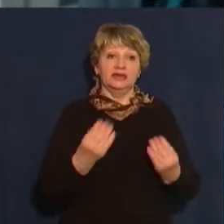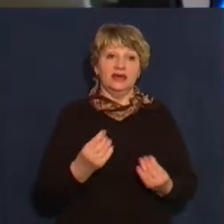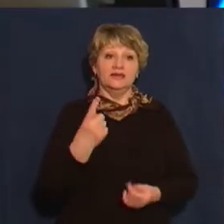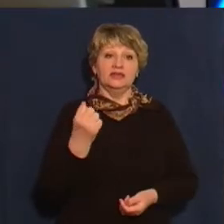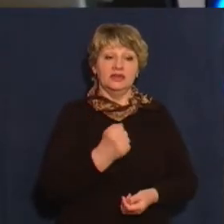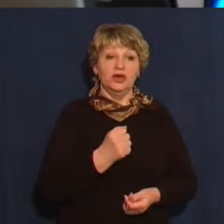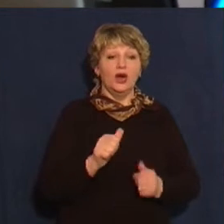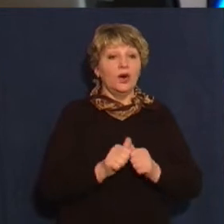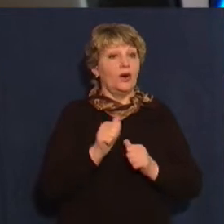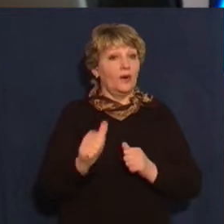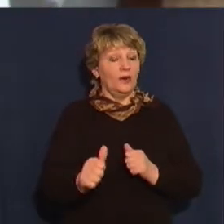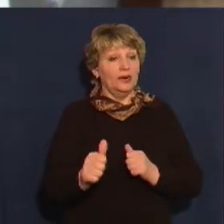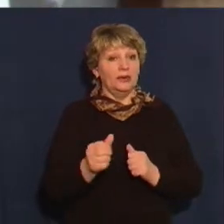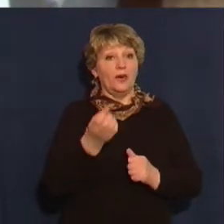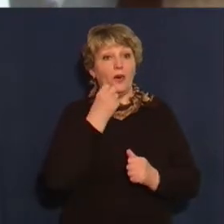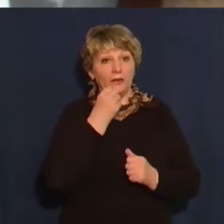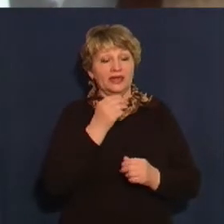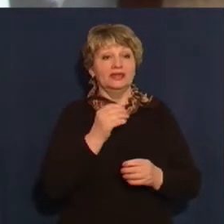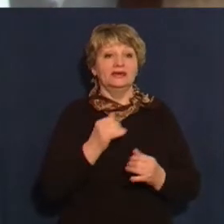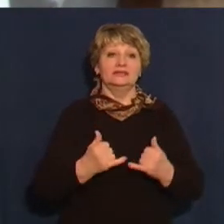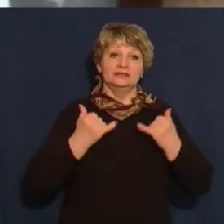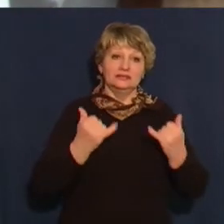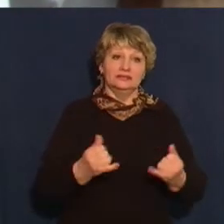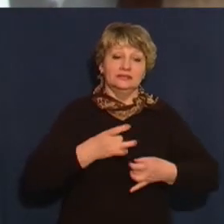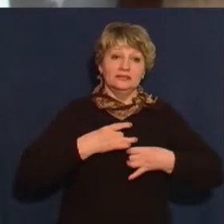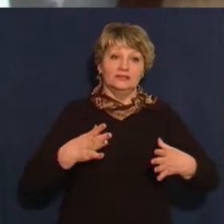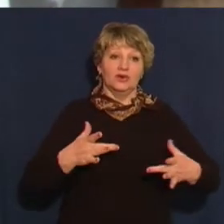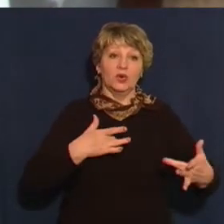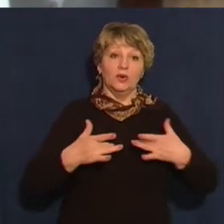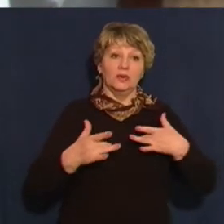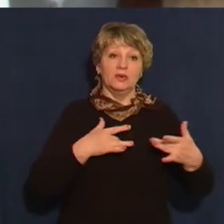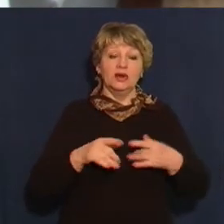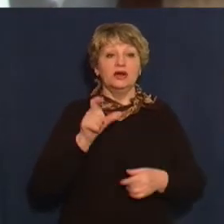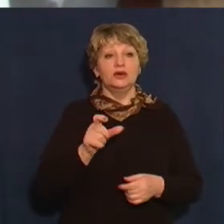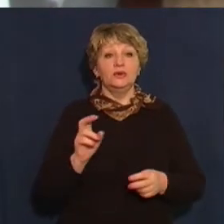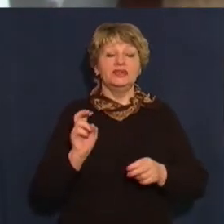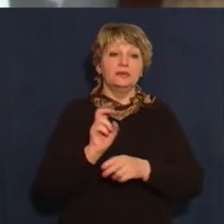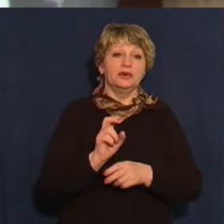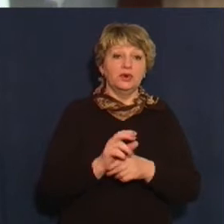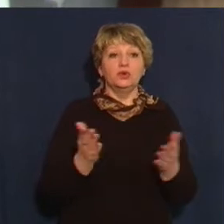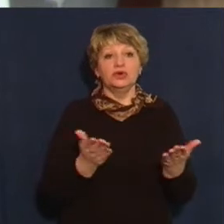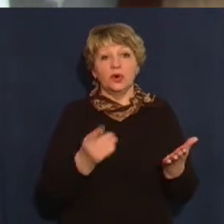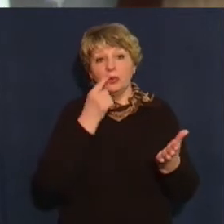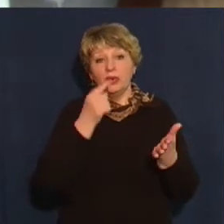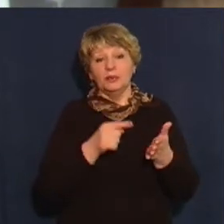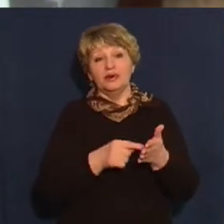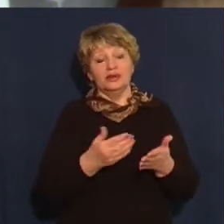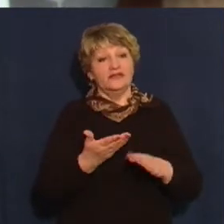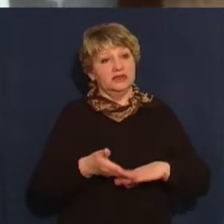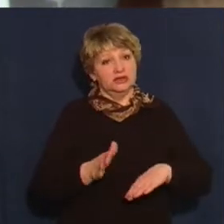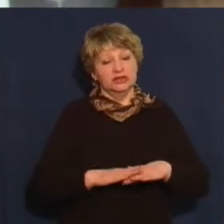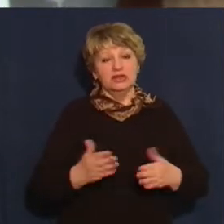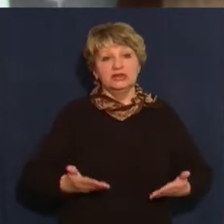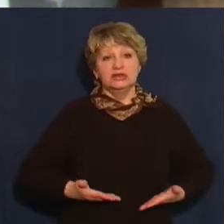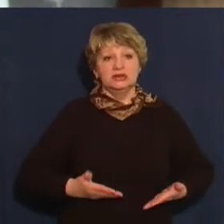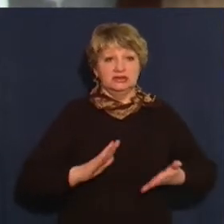влаштовують святкові концерти. У відділення денного перебування приходять люди, які потрапили у складні умови життя,